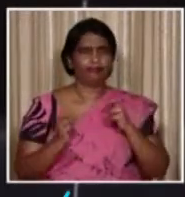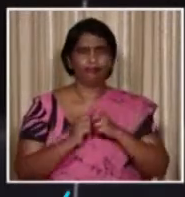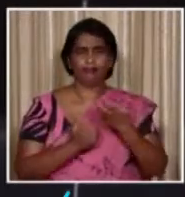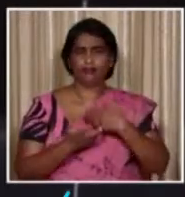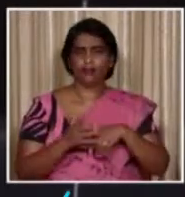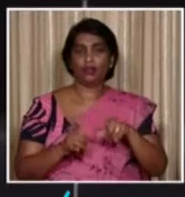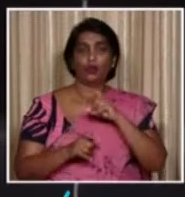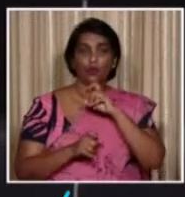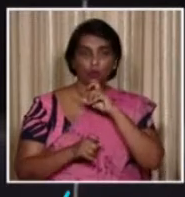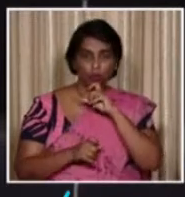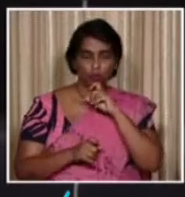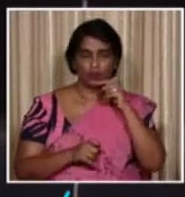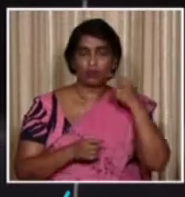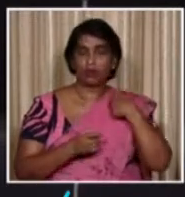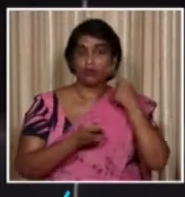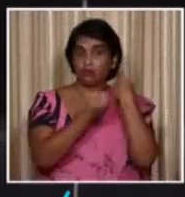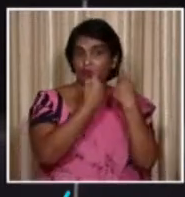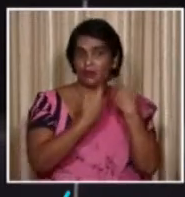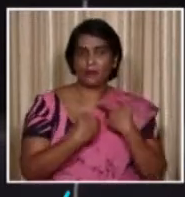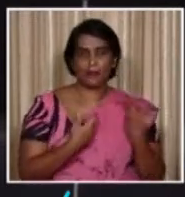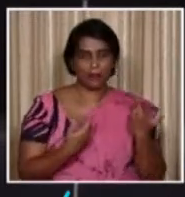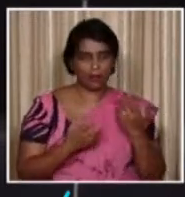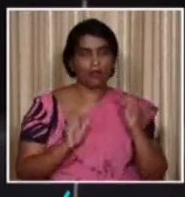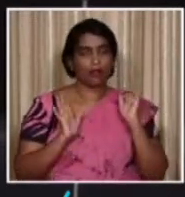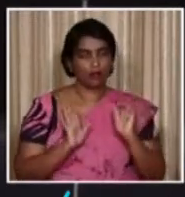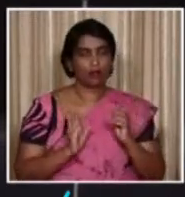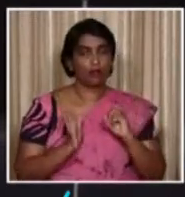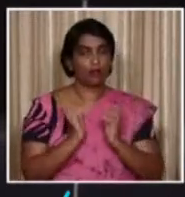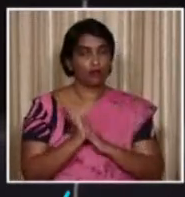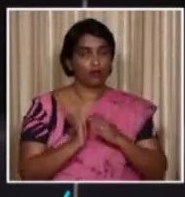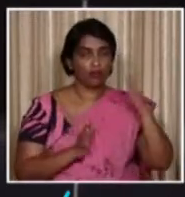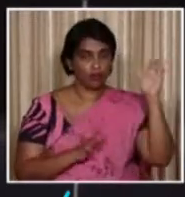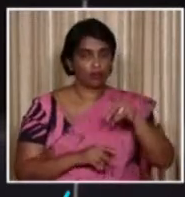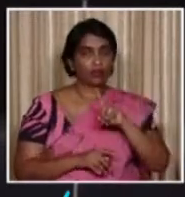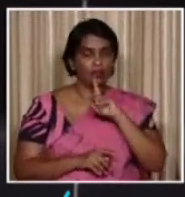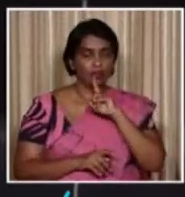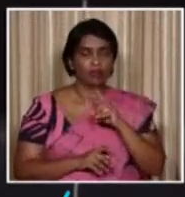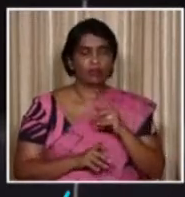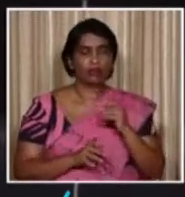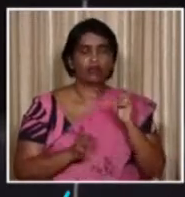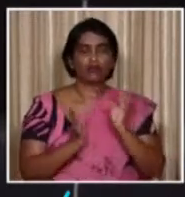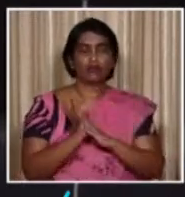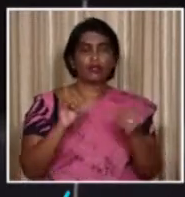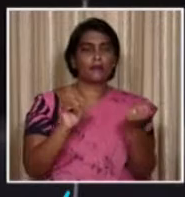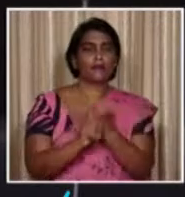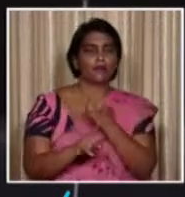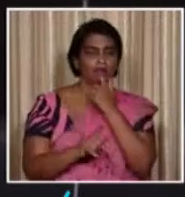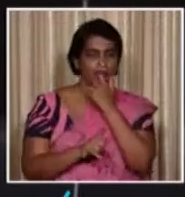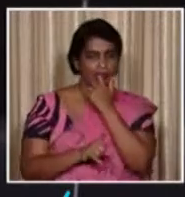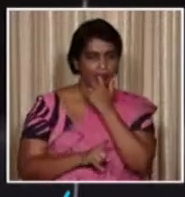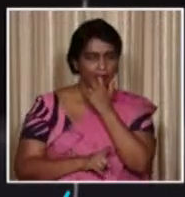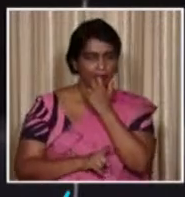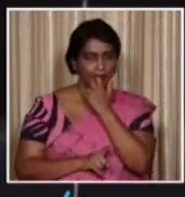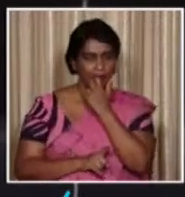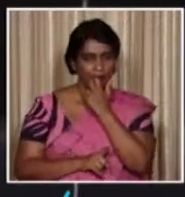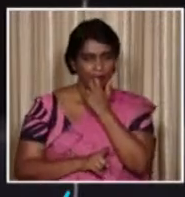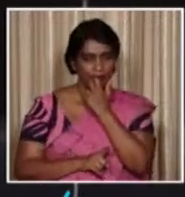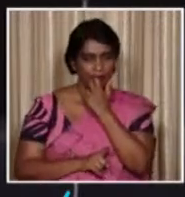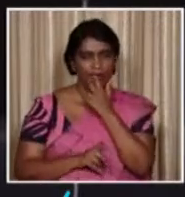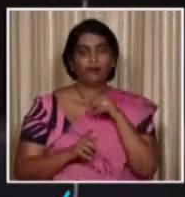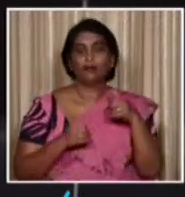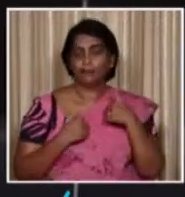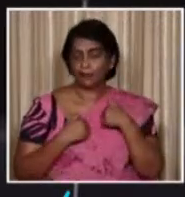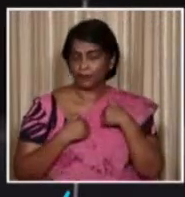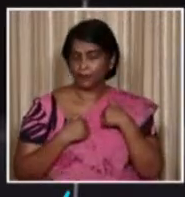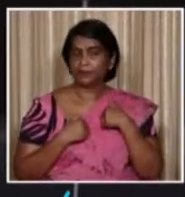පැත්තකින් අධිකරණයටම ඇඟිලි ගහන්න බෑ. නමුත් කොමිෂම කැඳවුවාම කියනවා කොමිෂමට බලපෑමක් කරනවා මේ සභාවෙම ප්‍රකාශ කරා. මම